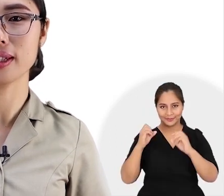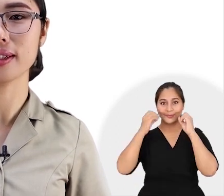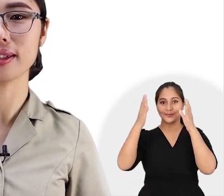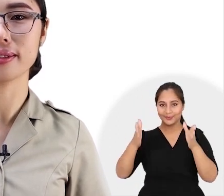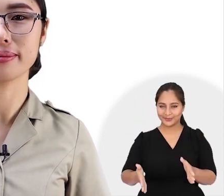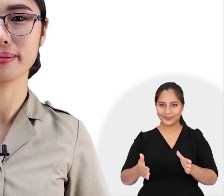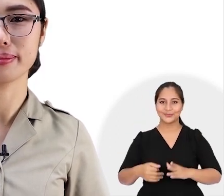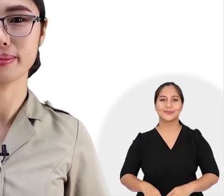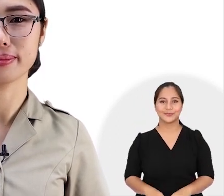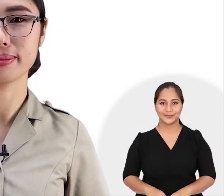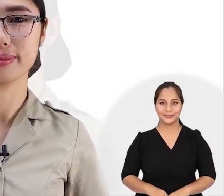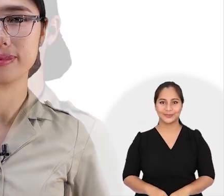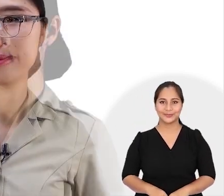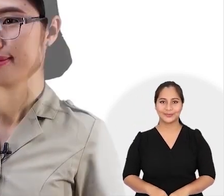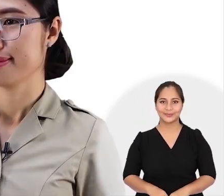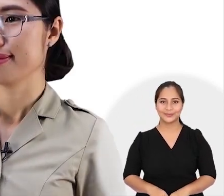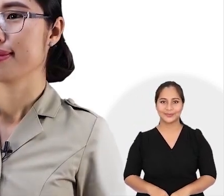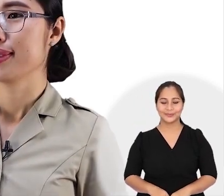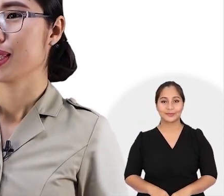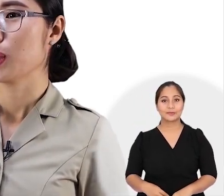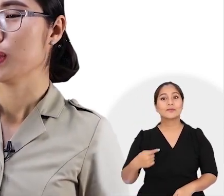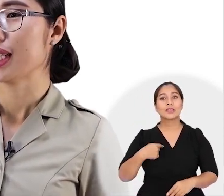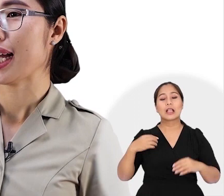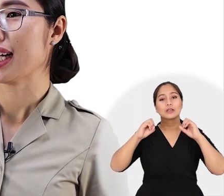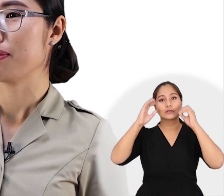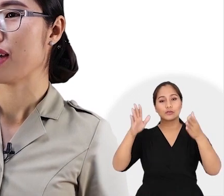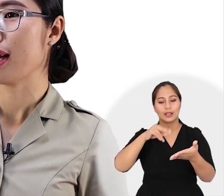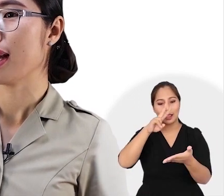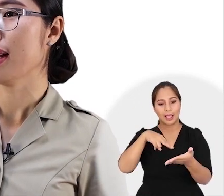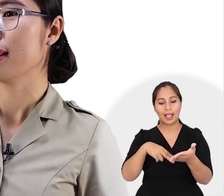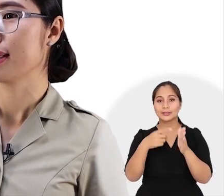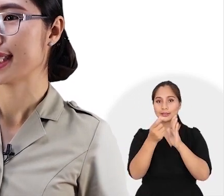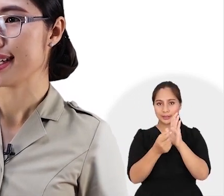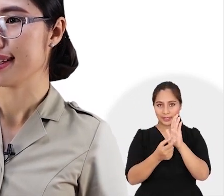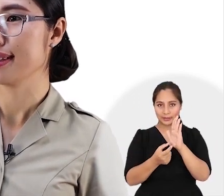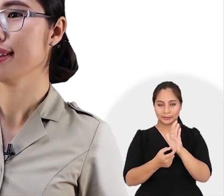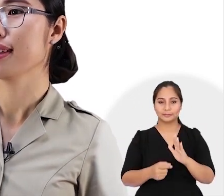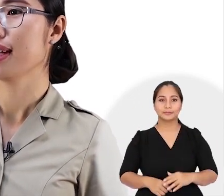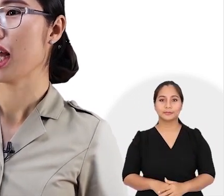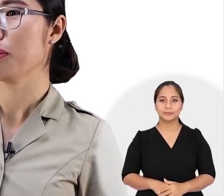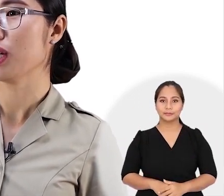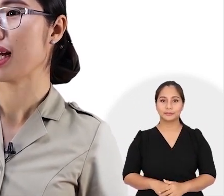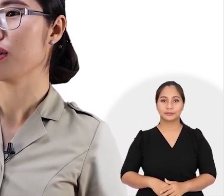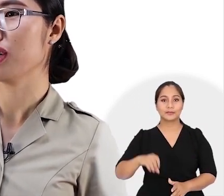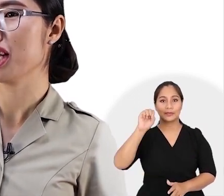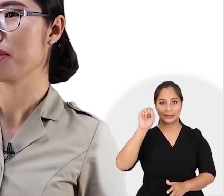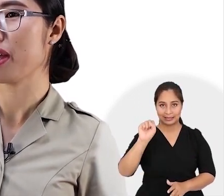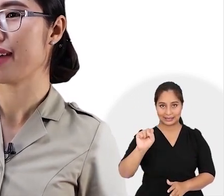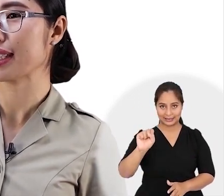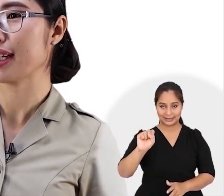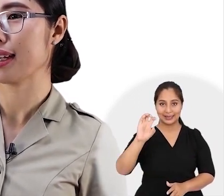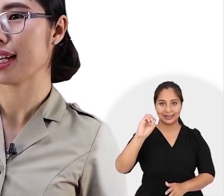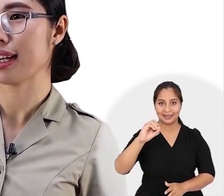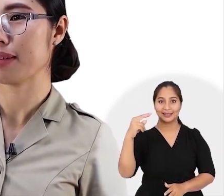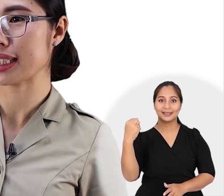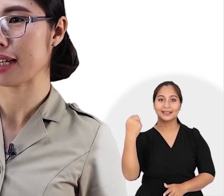ครูเด้อครูจะอ่านคำว่าสิงให้พวกหลานเอาก้อนหินไปว